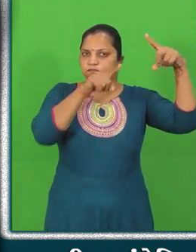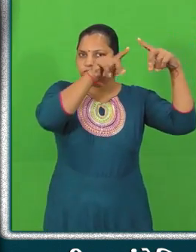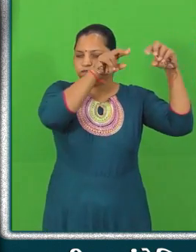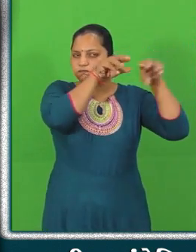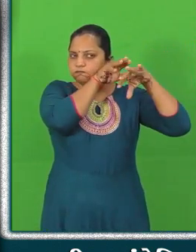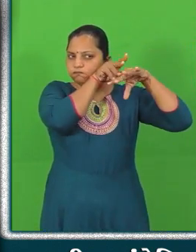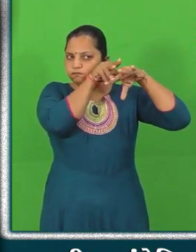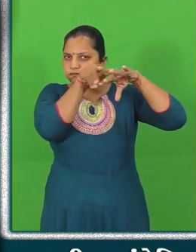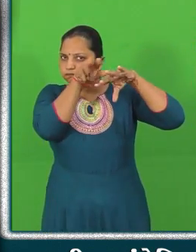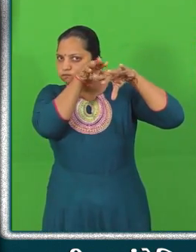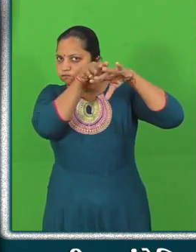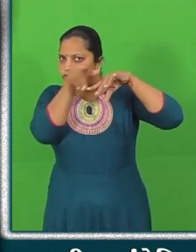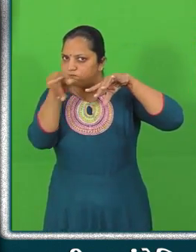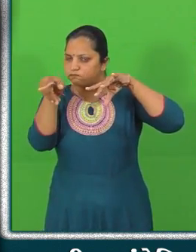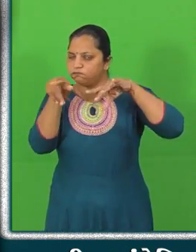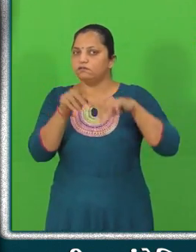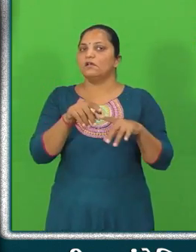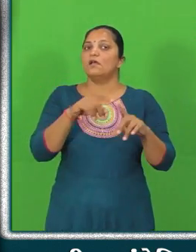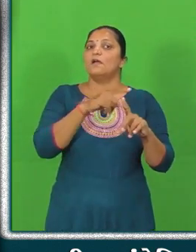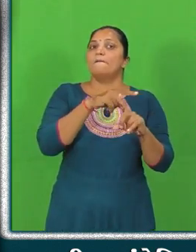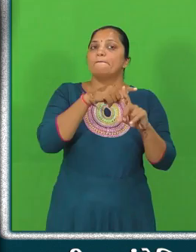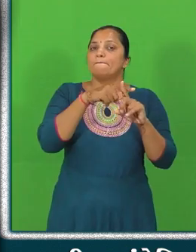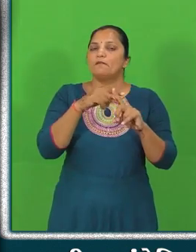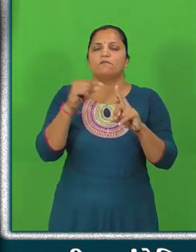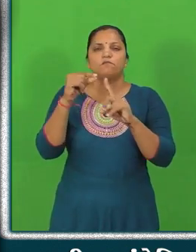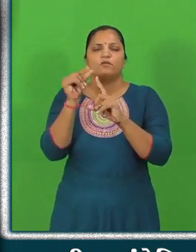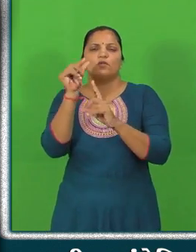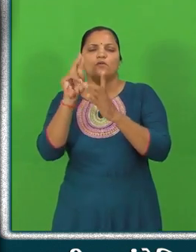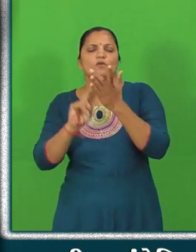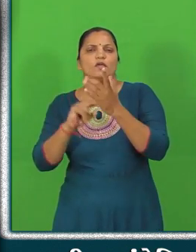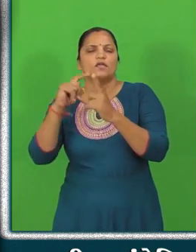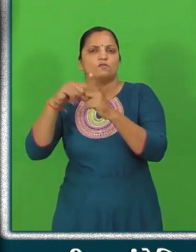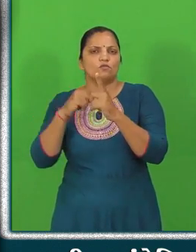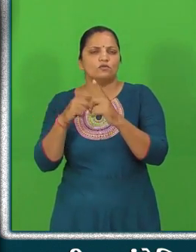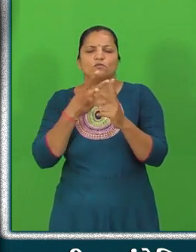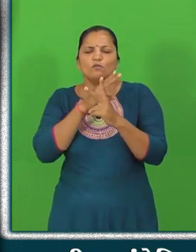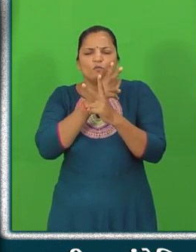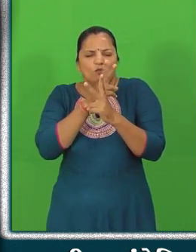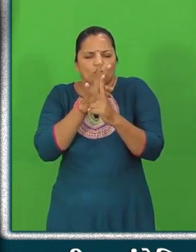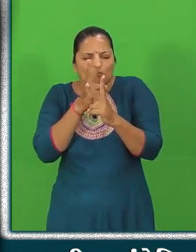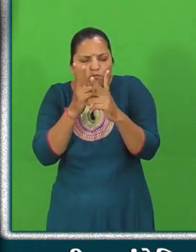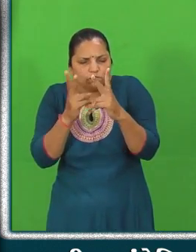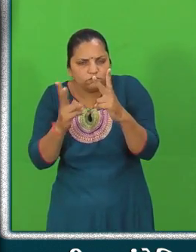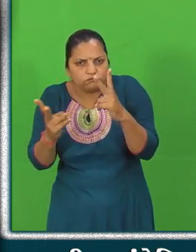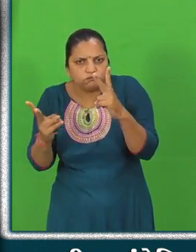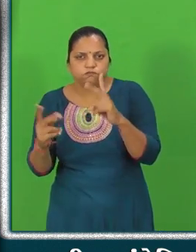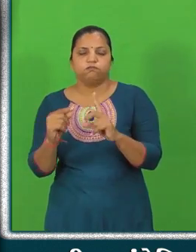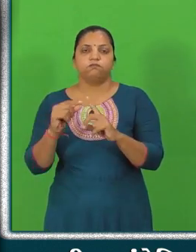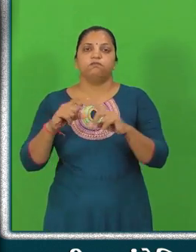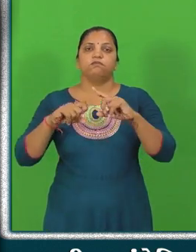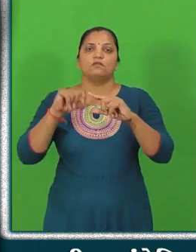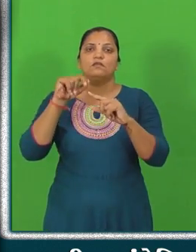પુંજ હોય, બીજું પ્રકાશનું કિરણ પુંજ હોય, કે ઘણા બધા પ્રકાશના કિરણ પુંજો તમે લો,